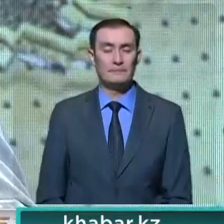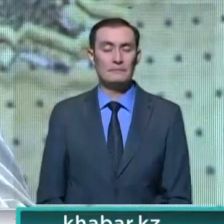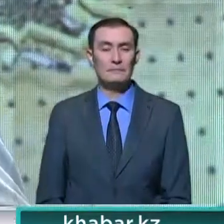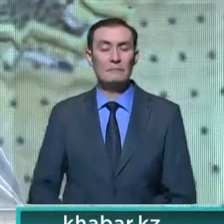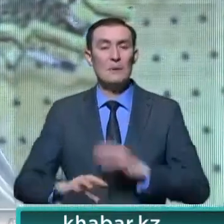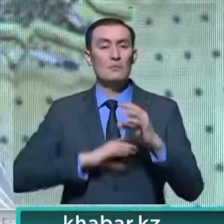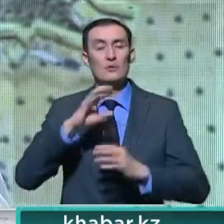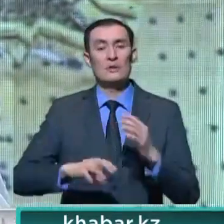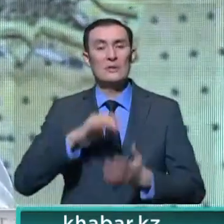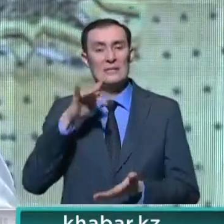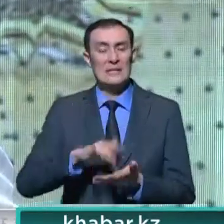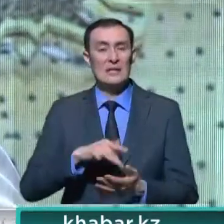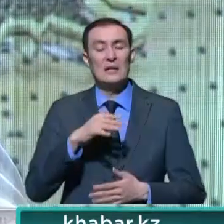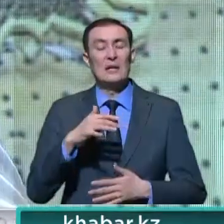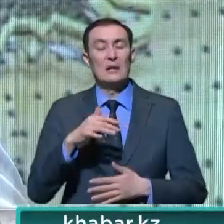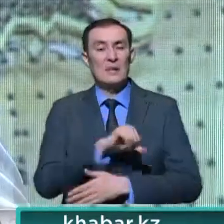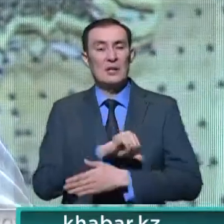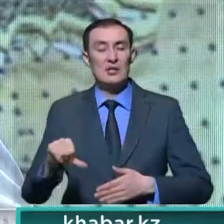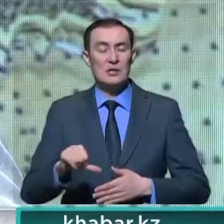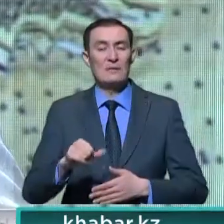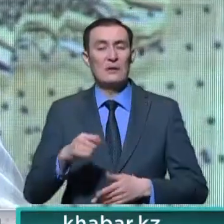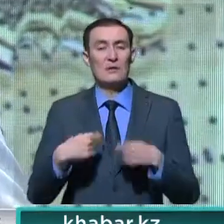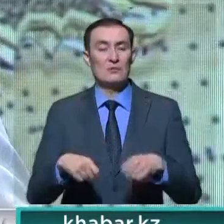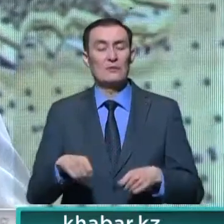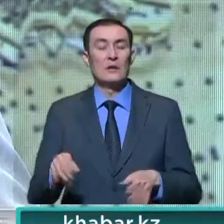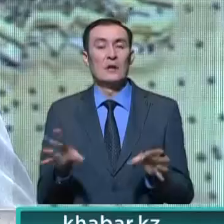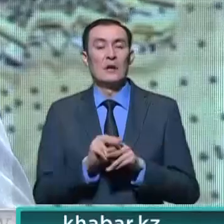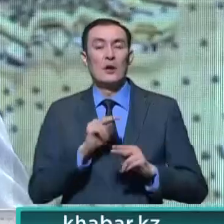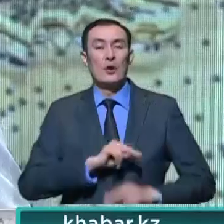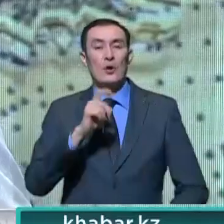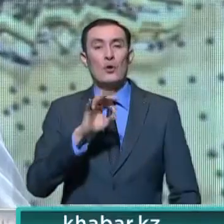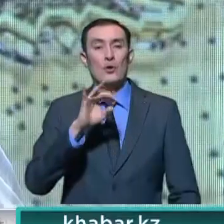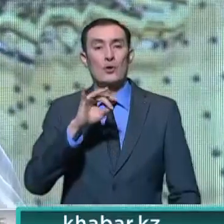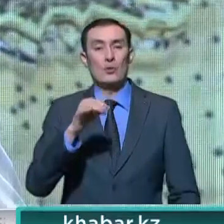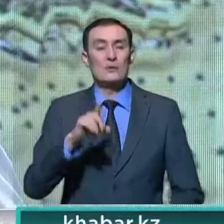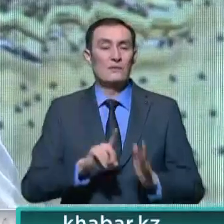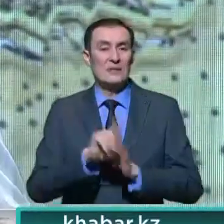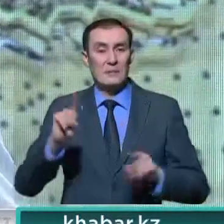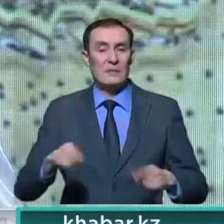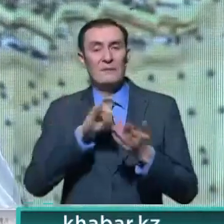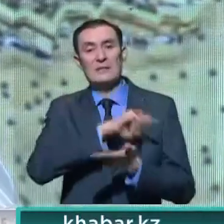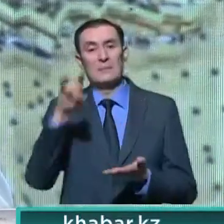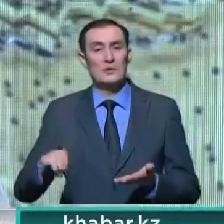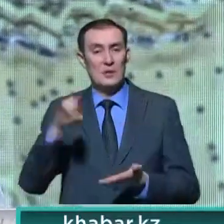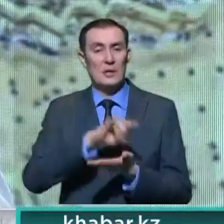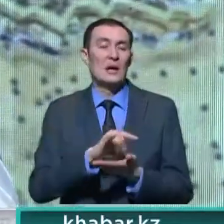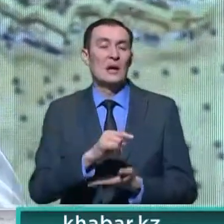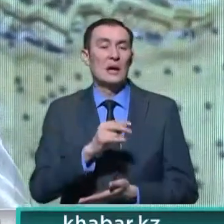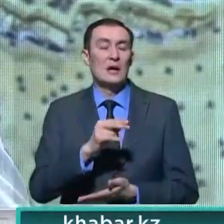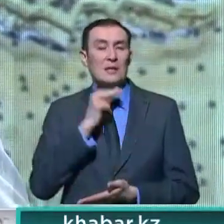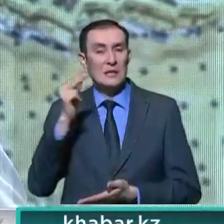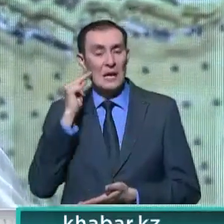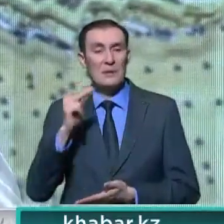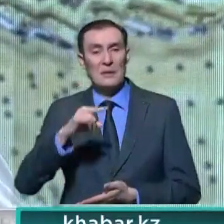Международный центр приграничного сотрудничества хоргоз начнет работу уже в ближайшее время в планах возобновить авиасообщение между астаной и